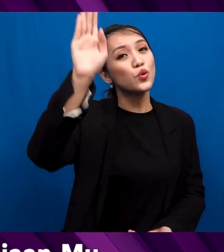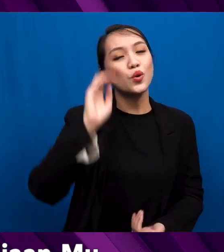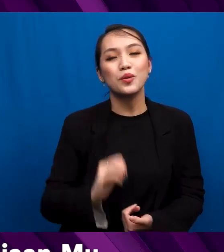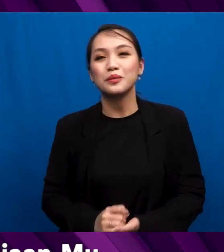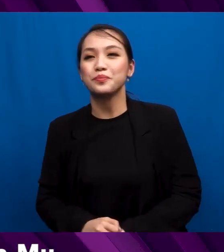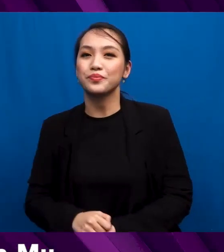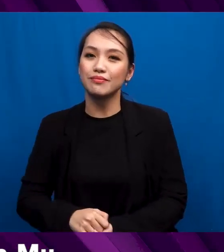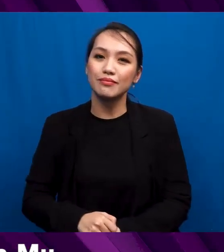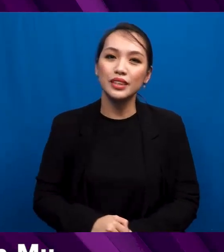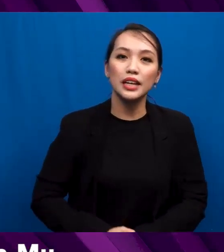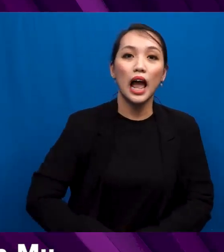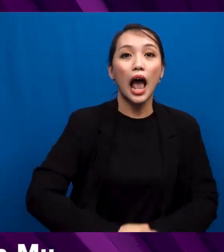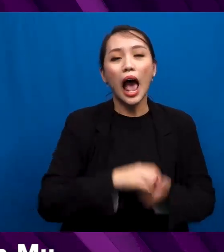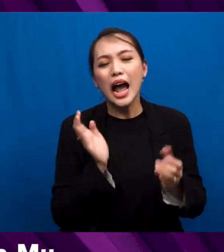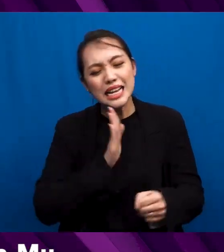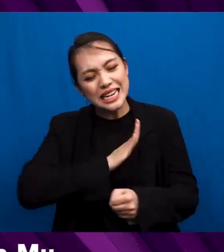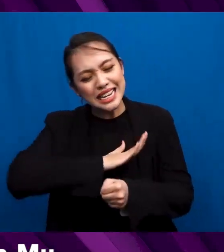kemuliaan-Mu.